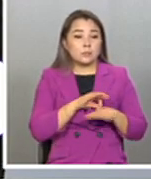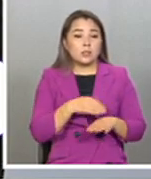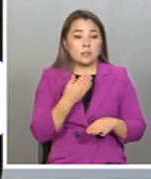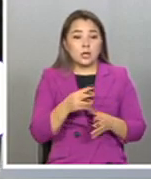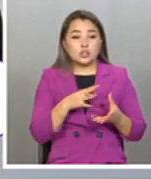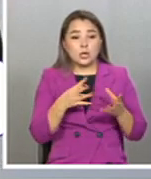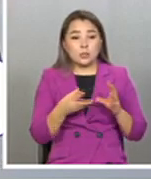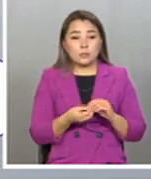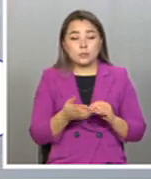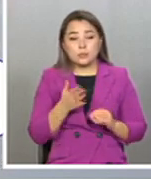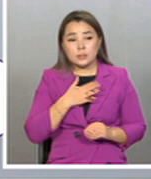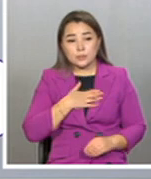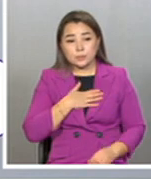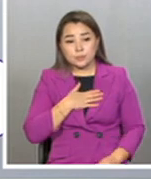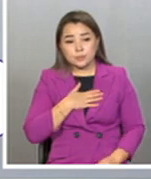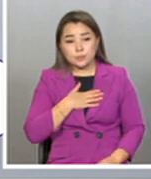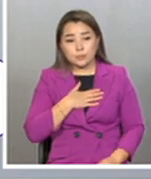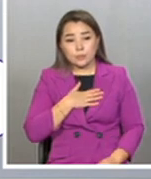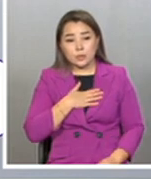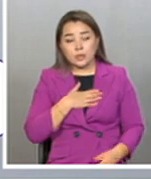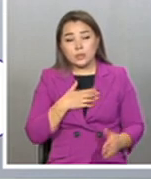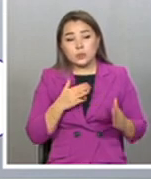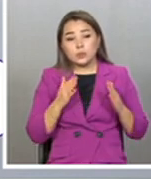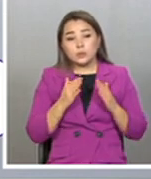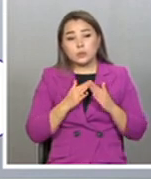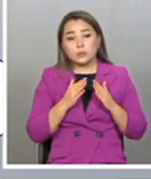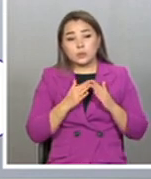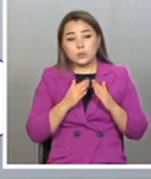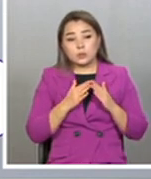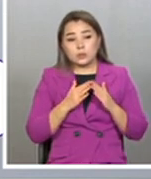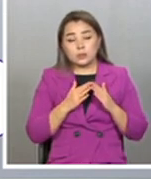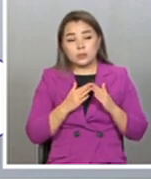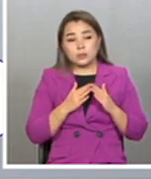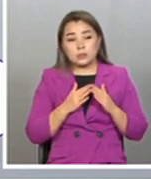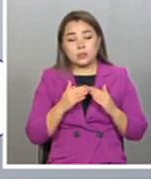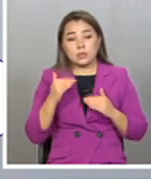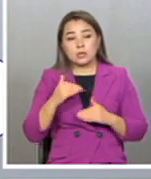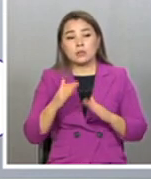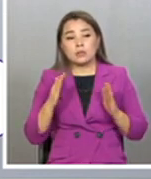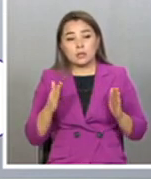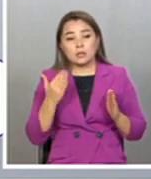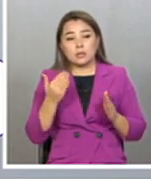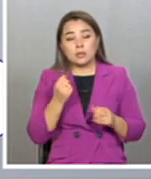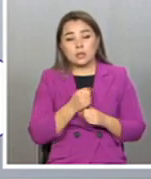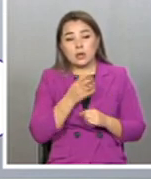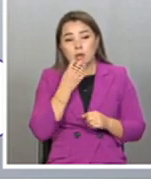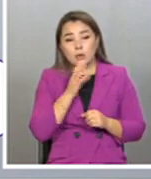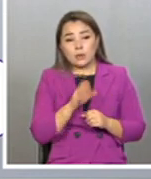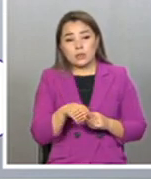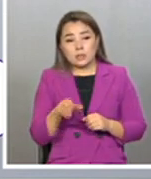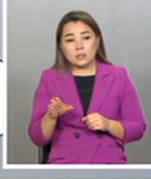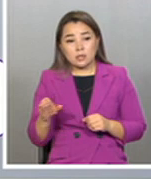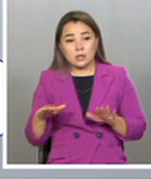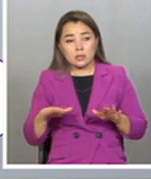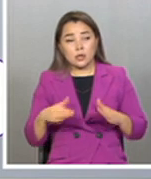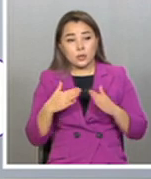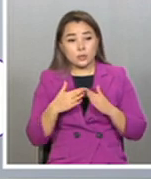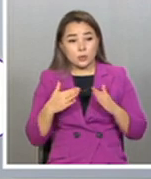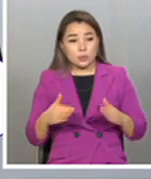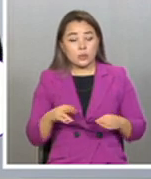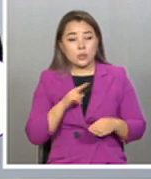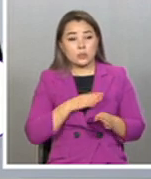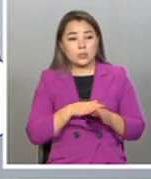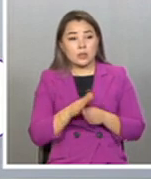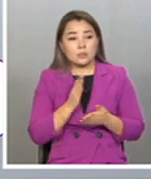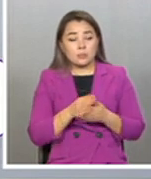бізде үйдегі радиаторлар, яғни жылыту батареяларда атқара алады.